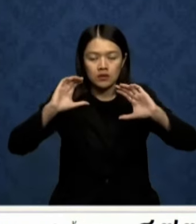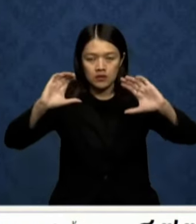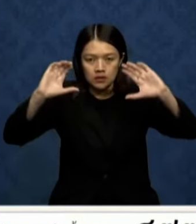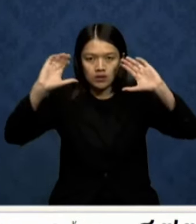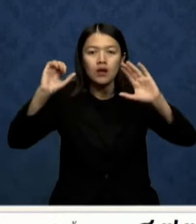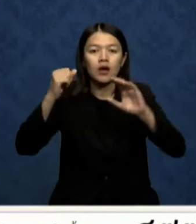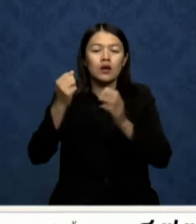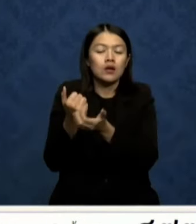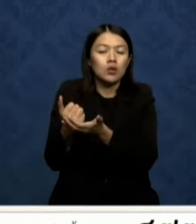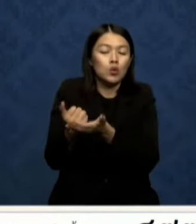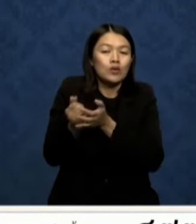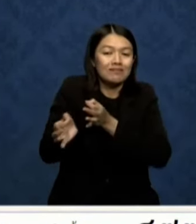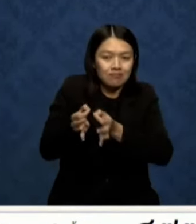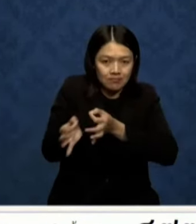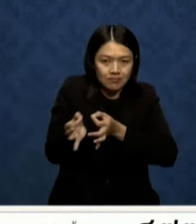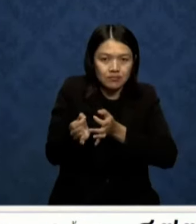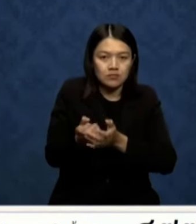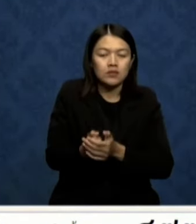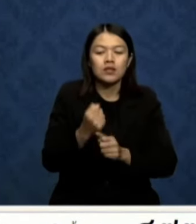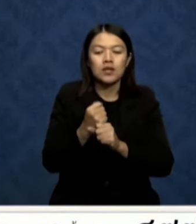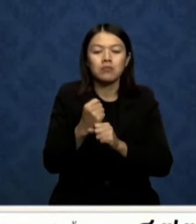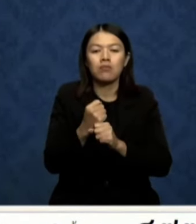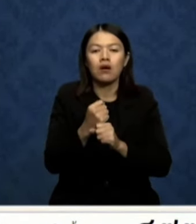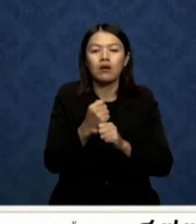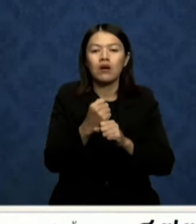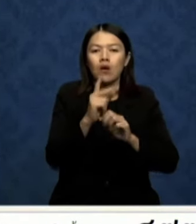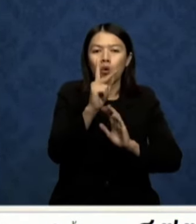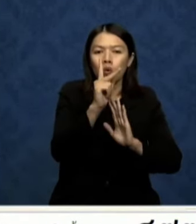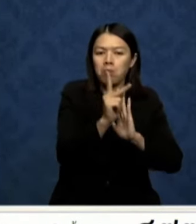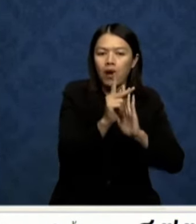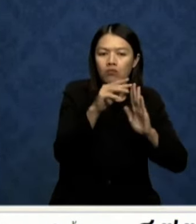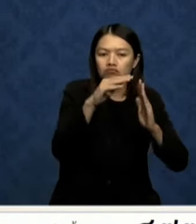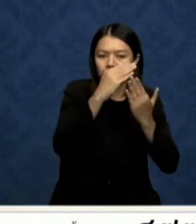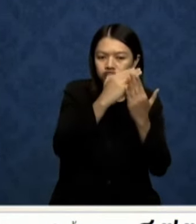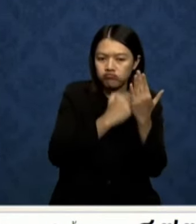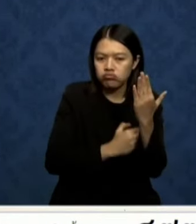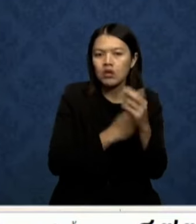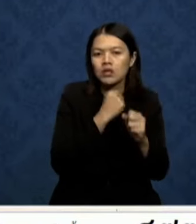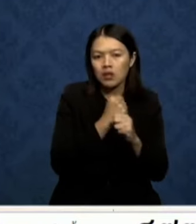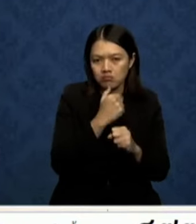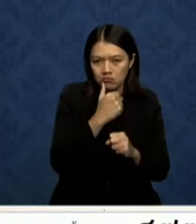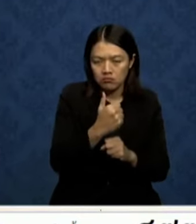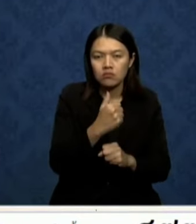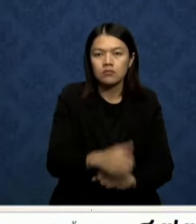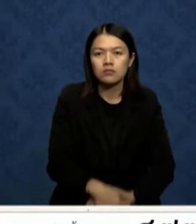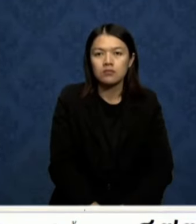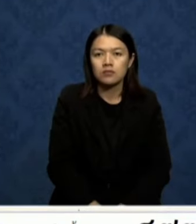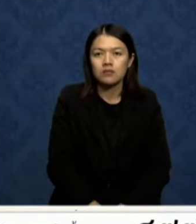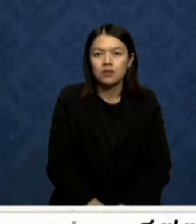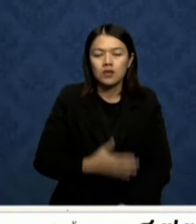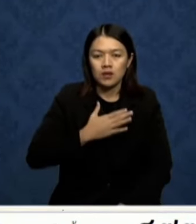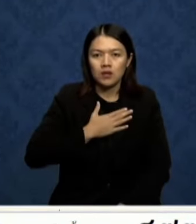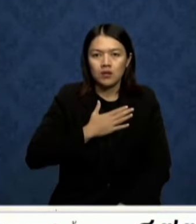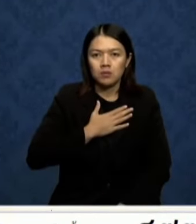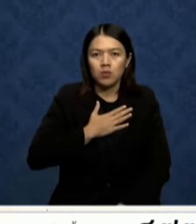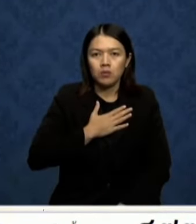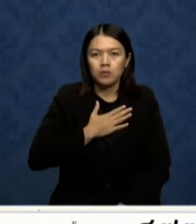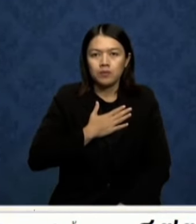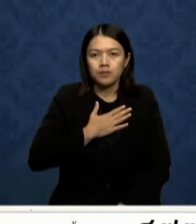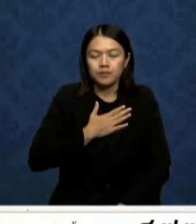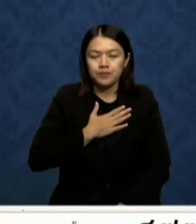เป็นผู้เข้ามาชี้แจงว่าทั้งหมดเป็นไปตามกรอบของกฎหมายทุกประการสามารถดำเนินการได้นะครับผมเองก็ยืนยันได้แค่นี้นะ